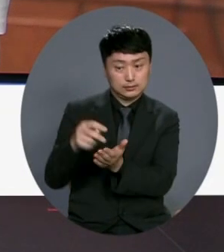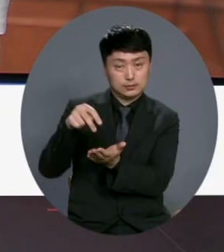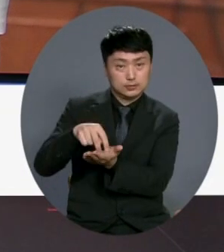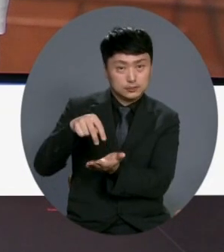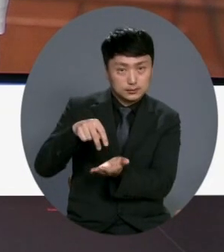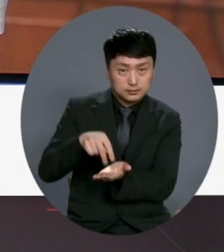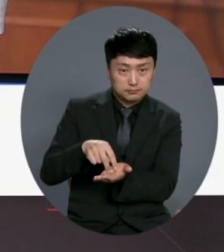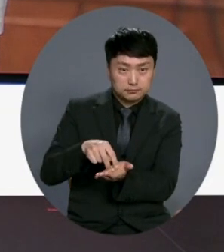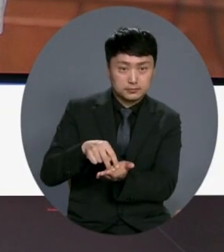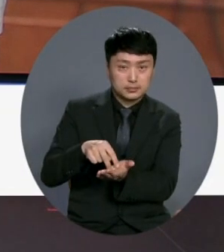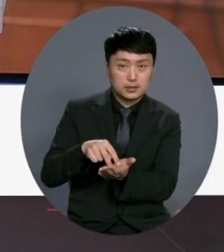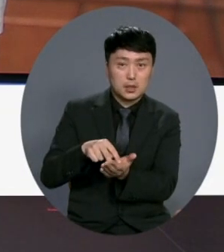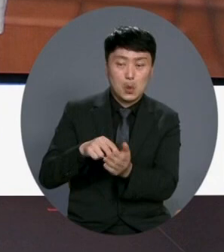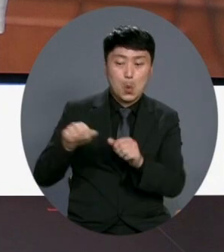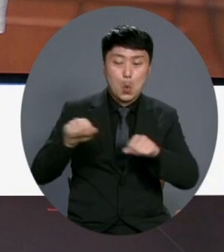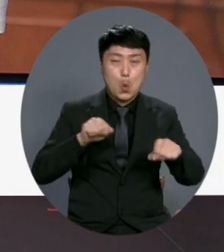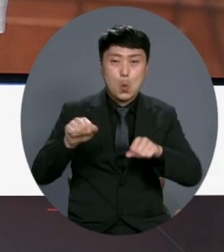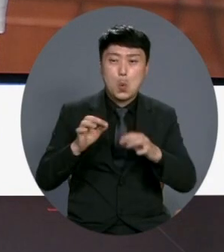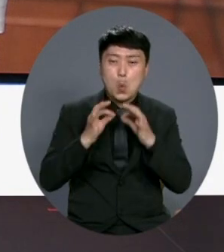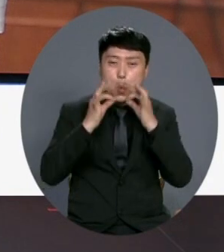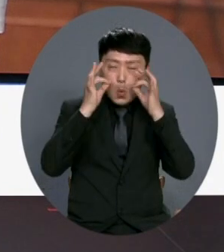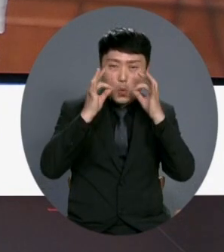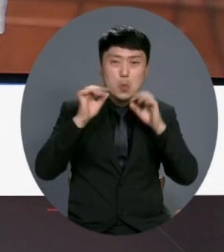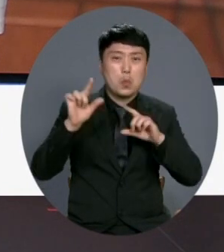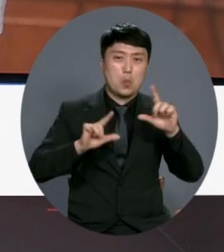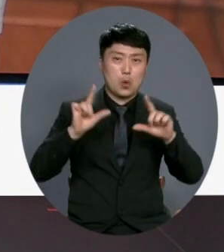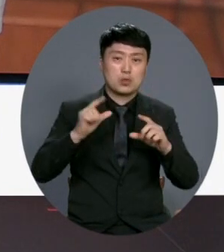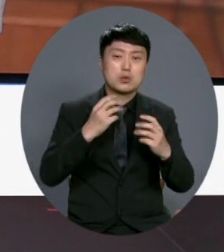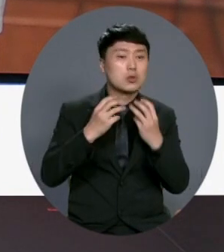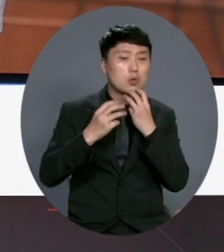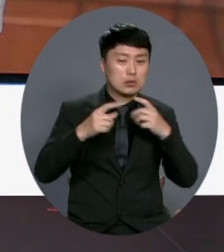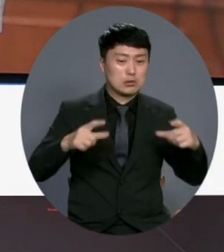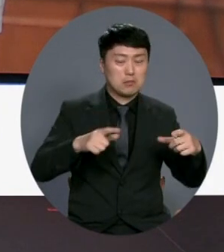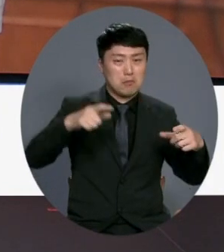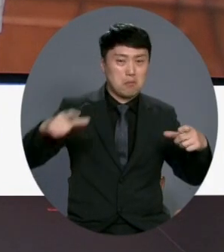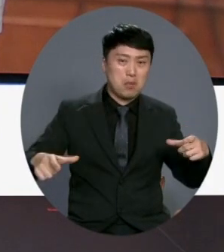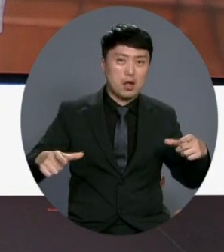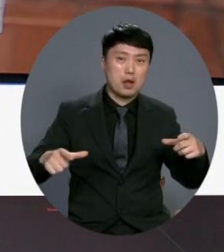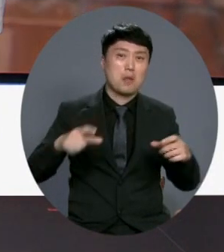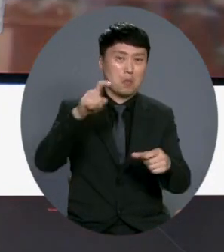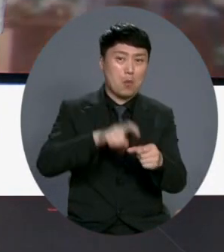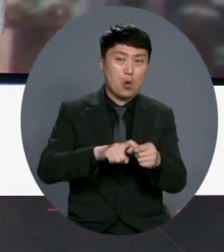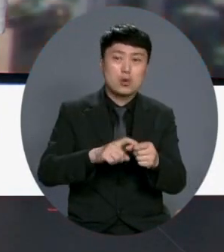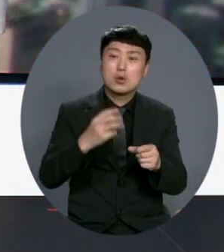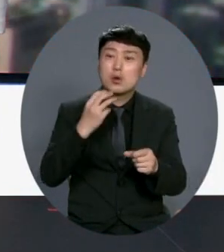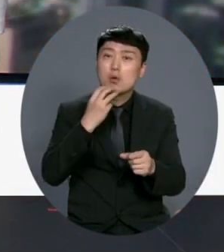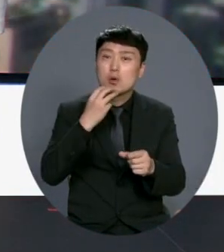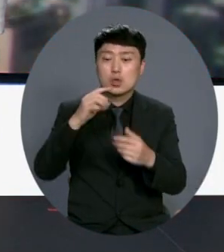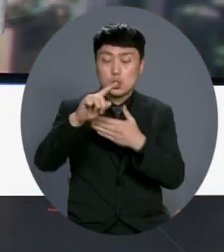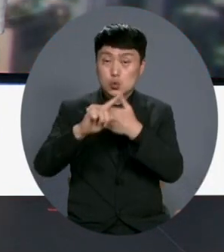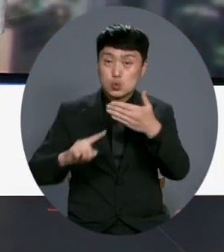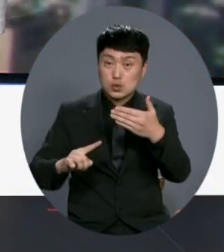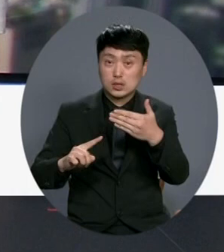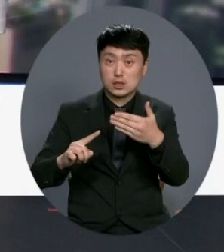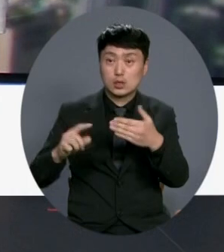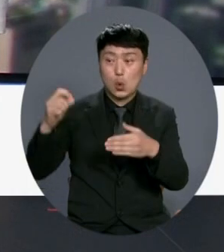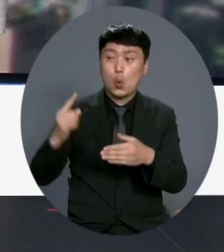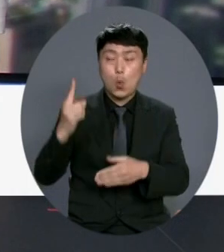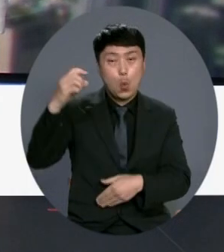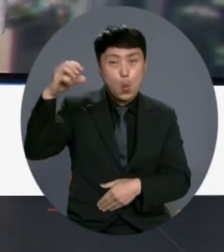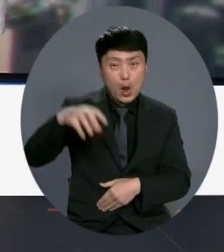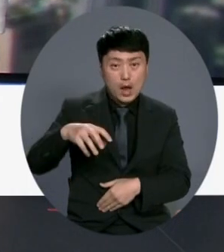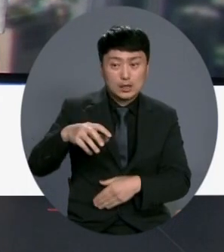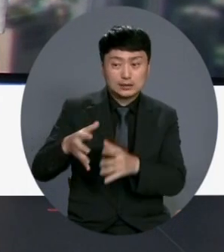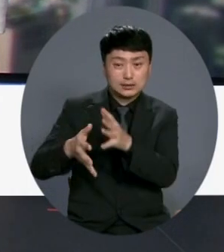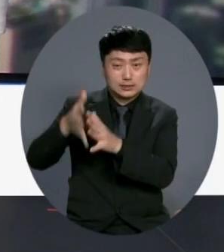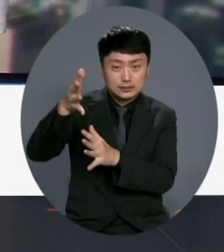서울 편입을 추진하면서 서울 키우게 본격적으로 나선겁니다 그러자 경기 구리와 고향 등 다른 곳도 서울